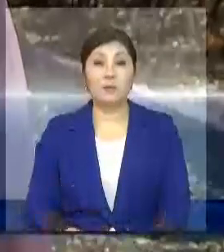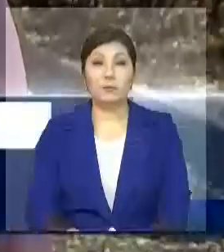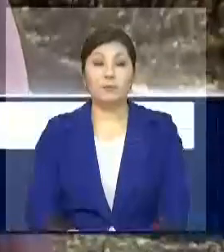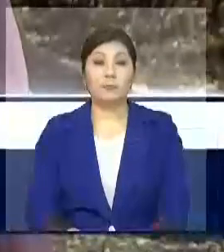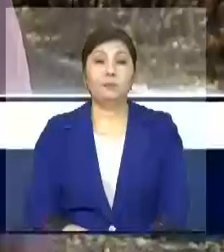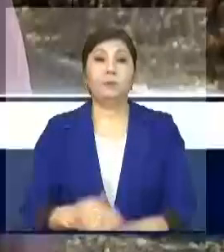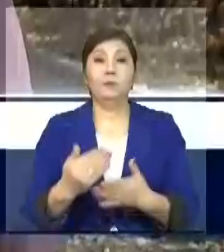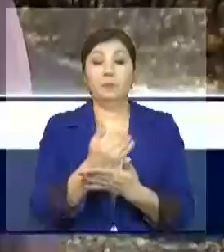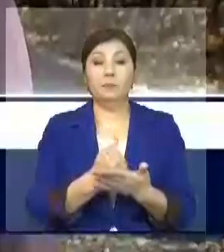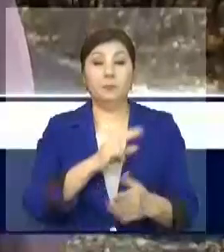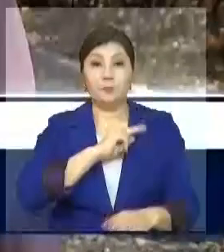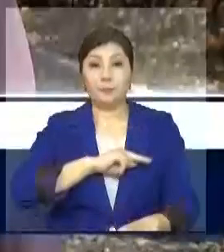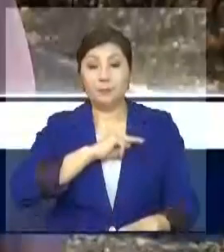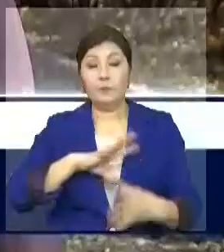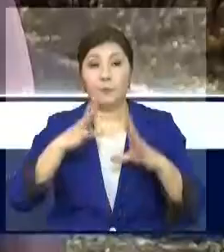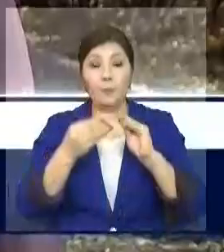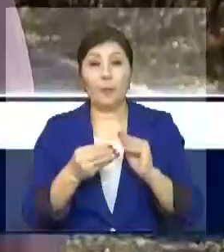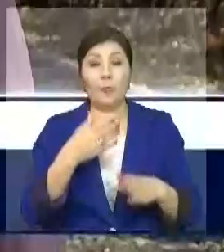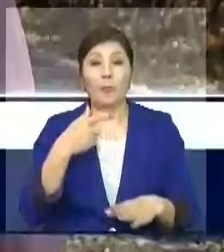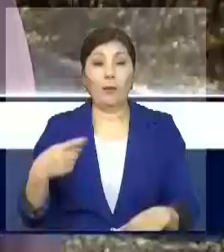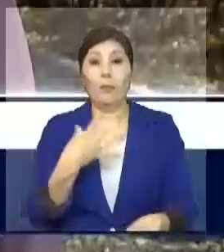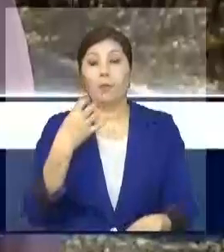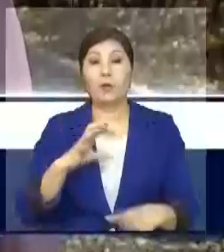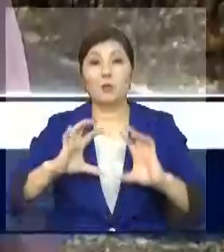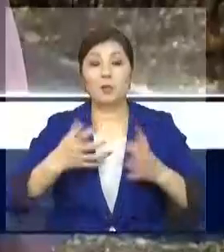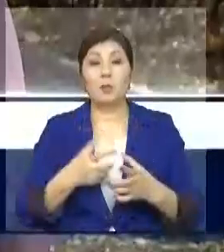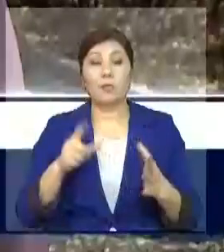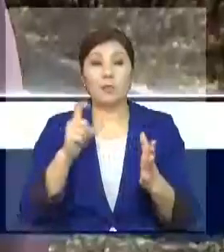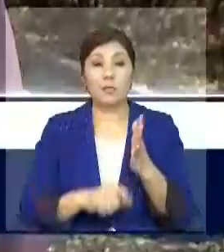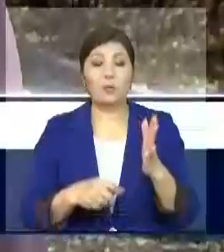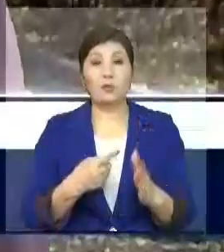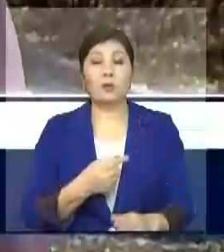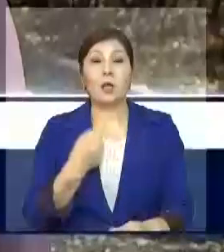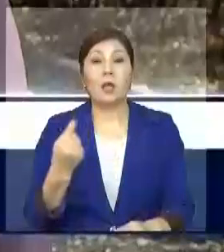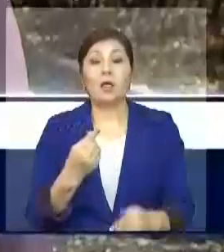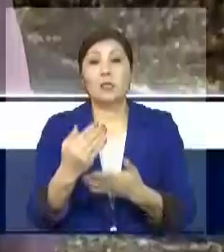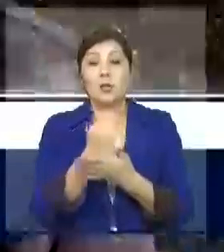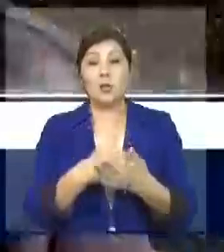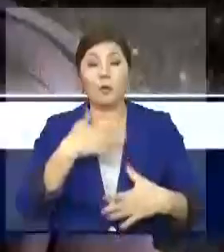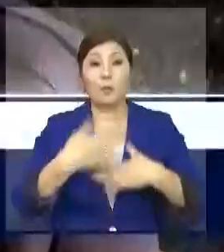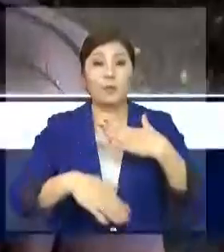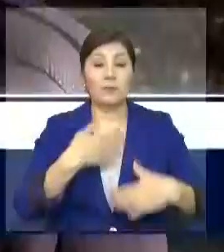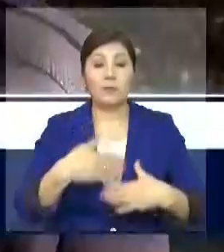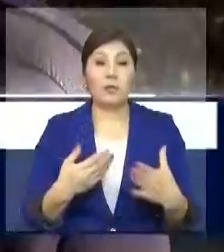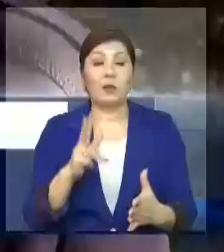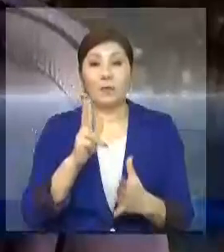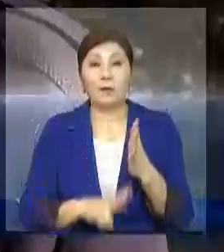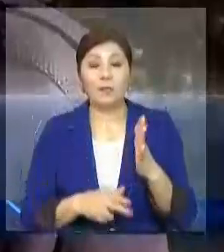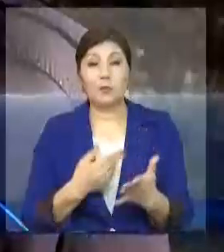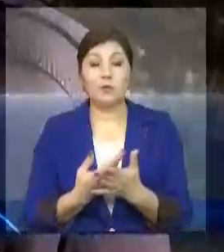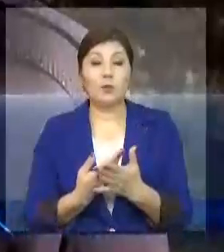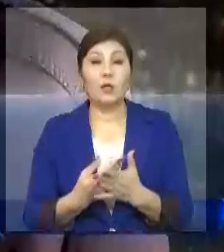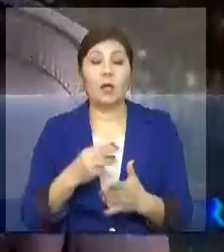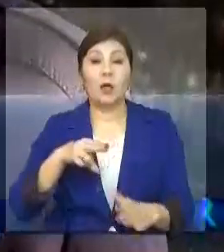На уборочных работах задействовали в общей сложности 1500 тракторов, около 700 зерноуборочных комбайнов, 800 тракторных прицепов и